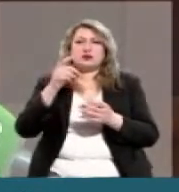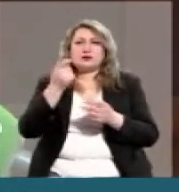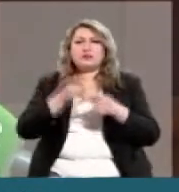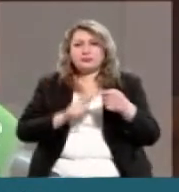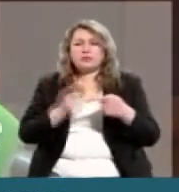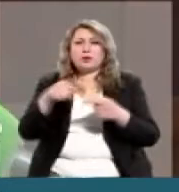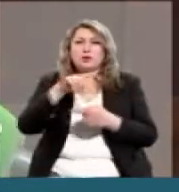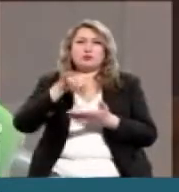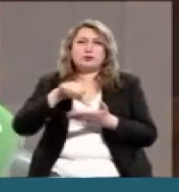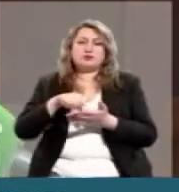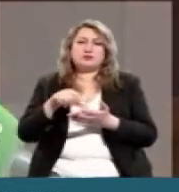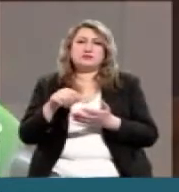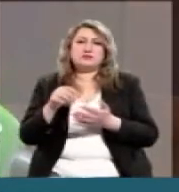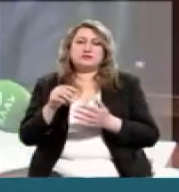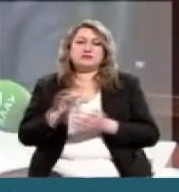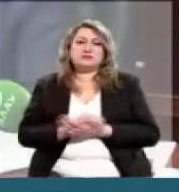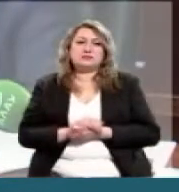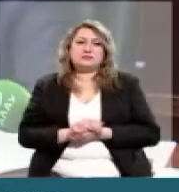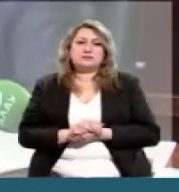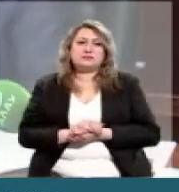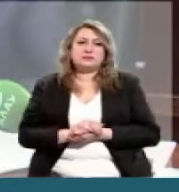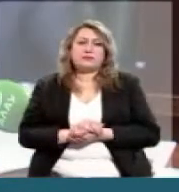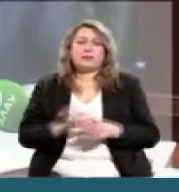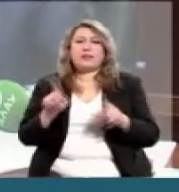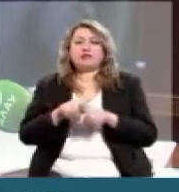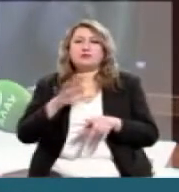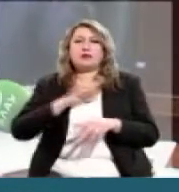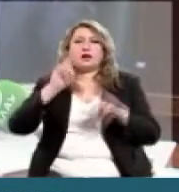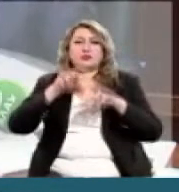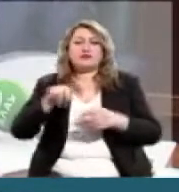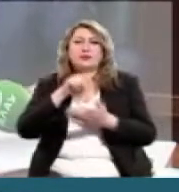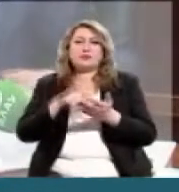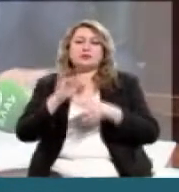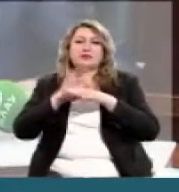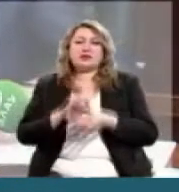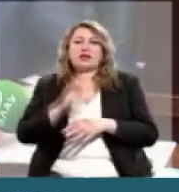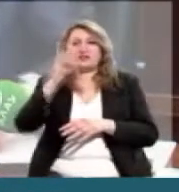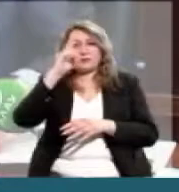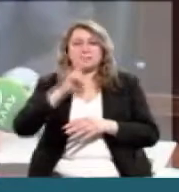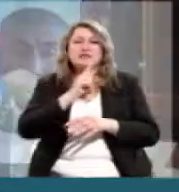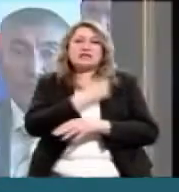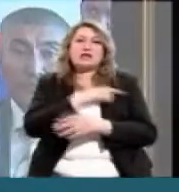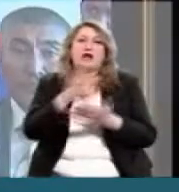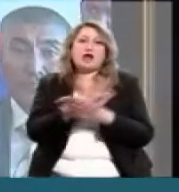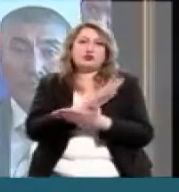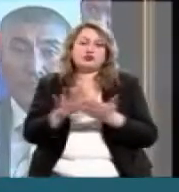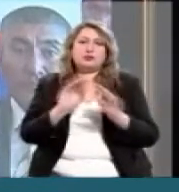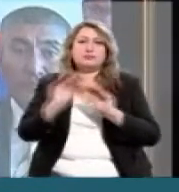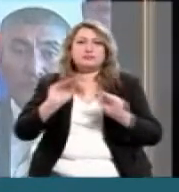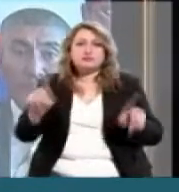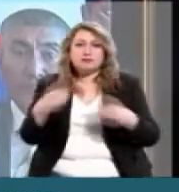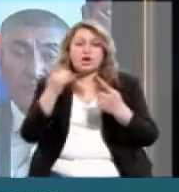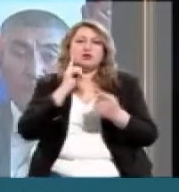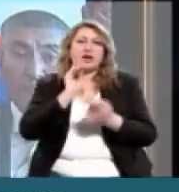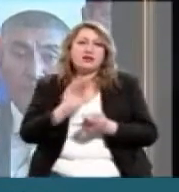в благоустройстве сельского округа. Также был рассмотрен вопрос проведения двухмесячной санитарной очистки, благоустройства